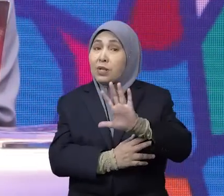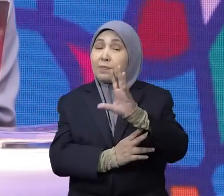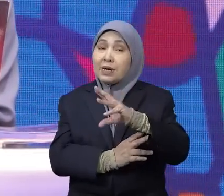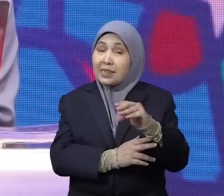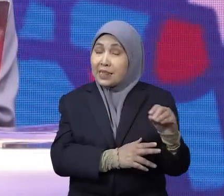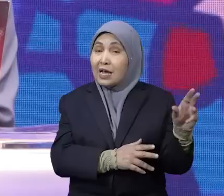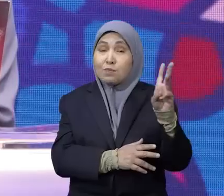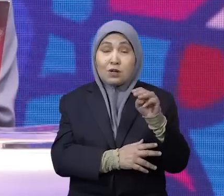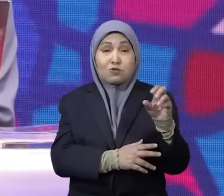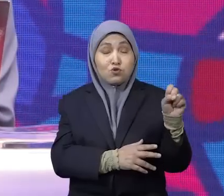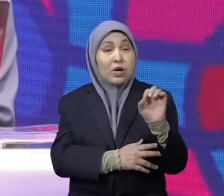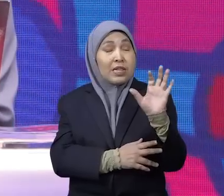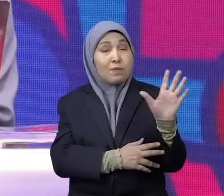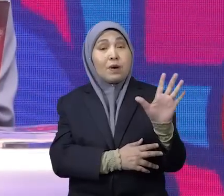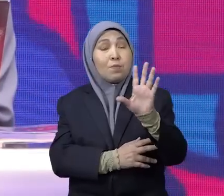juga halaman yang